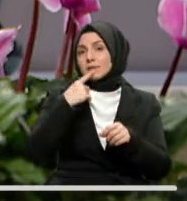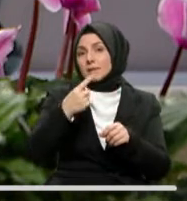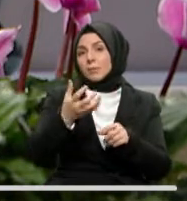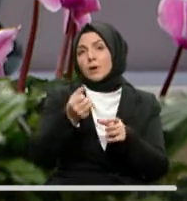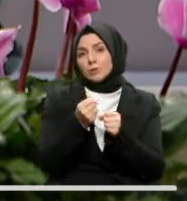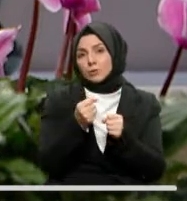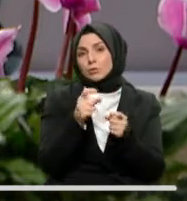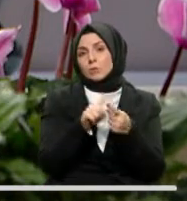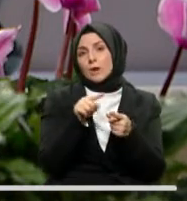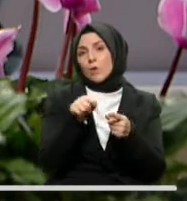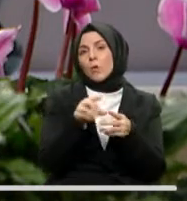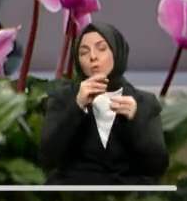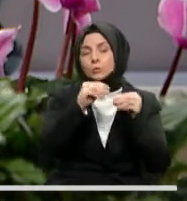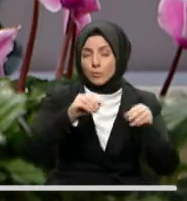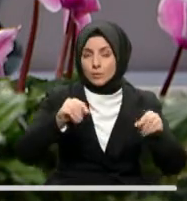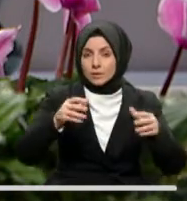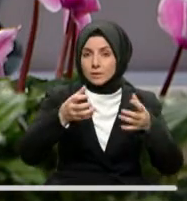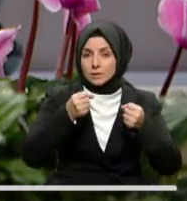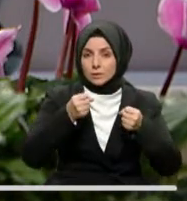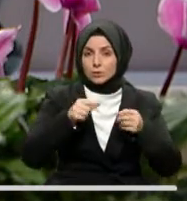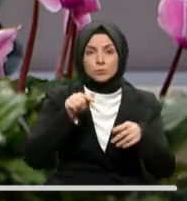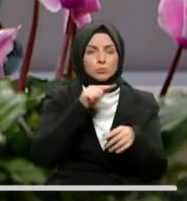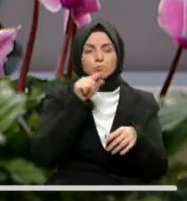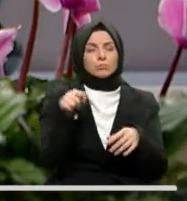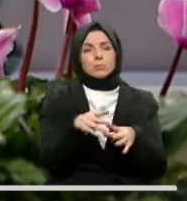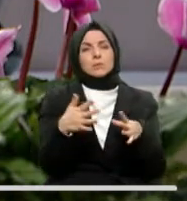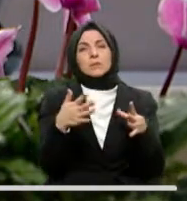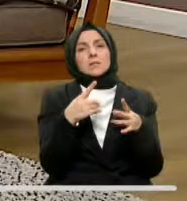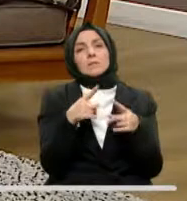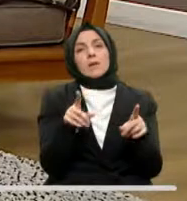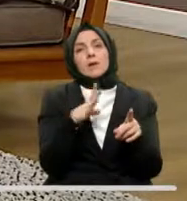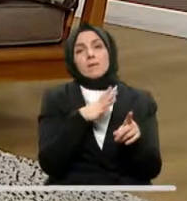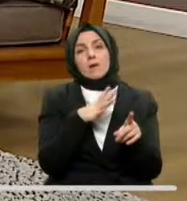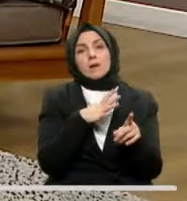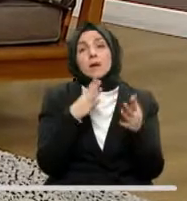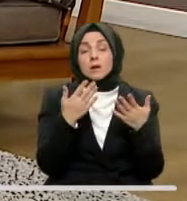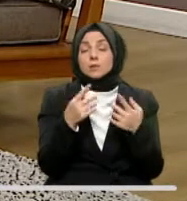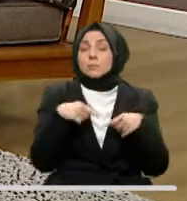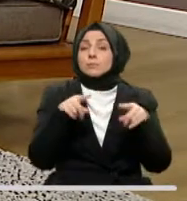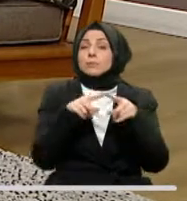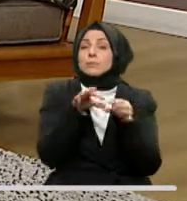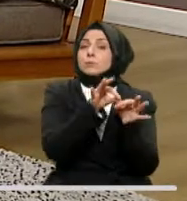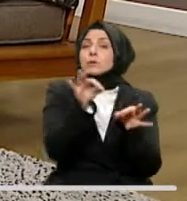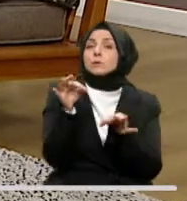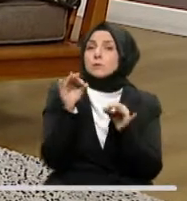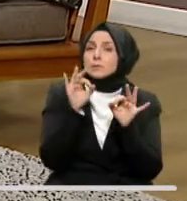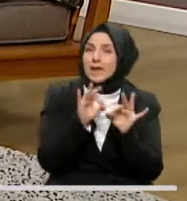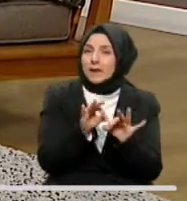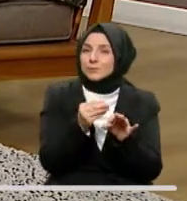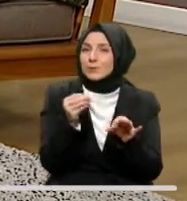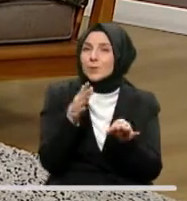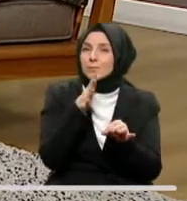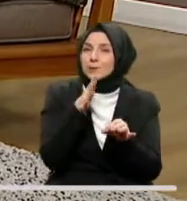topraktan kullanıyoruz farkları var mı Nasıl farklar var rop arasında bizim insanlarımız hem bilim hem çok güzel Hem